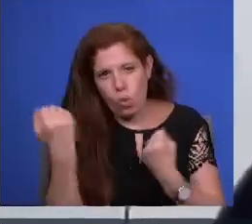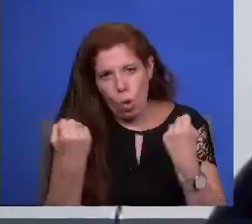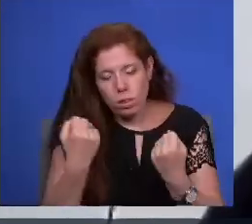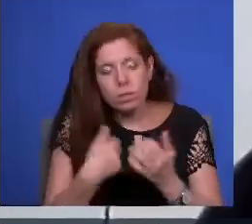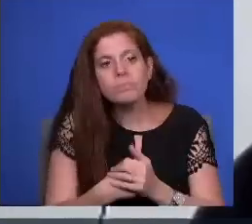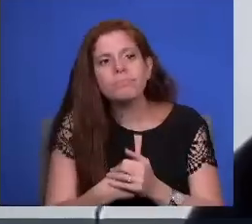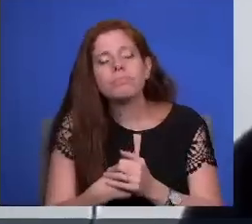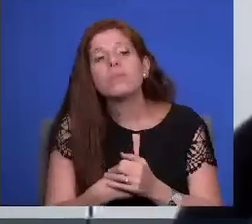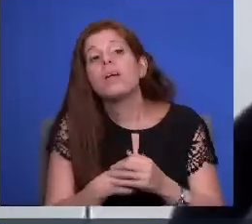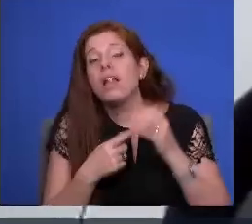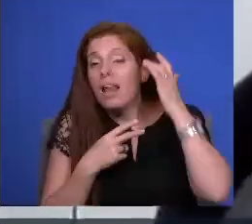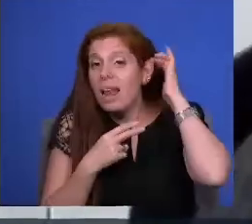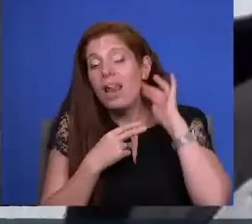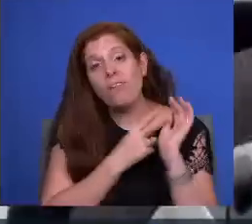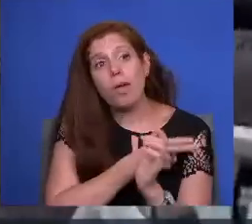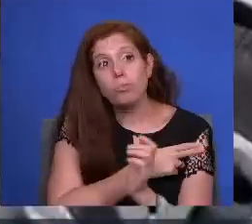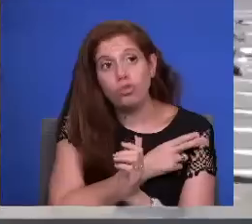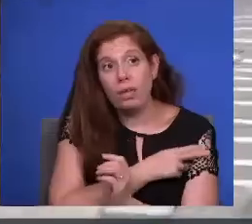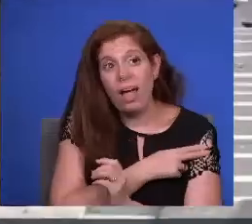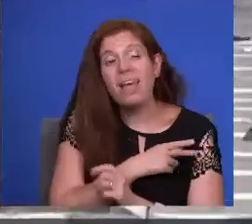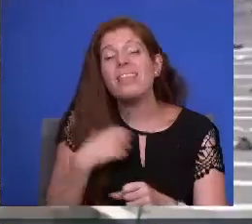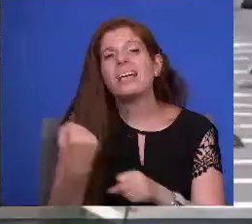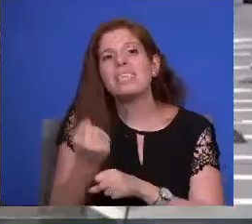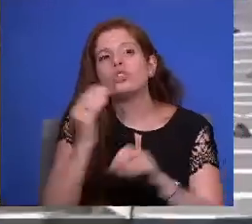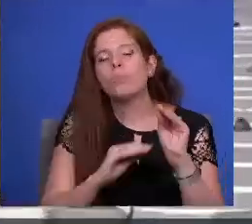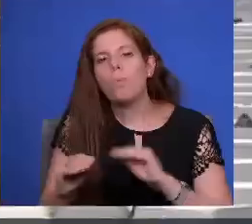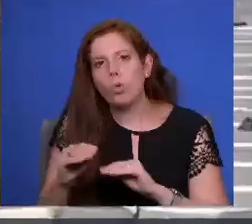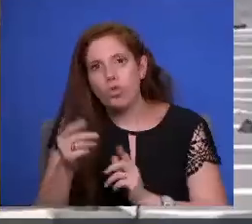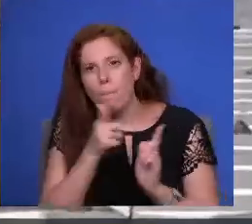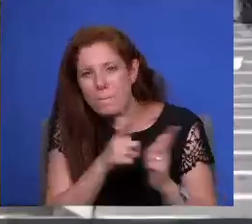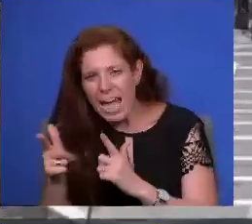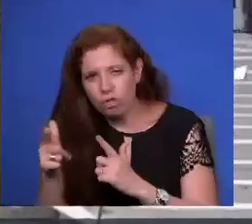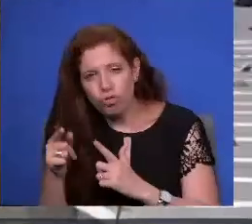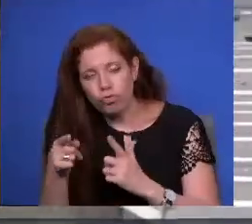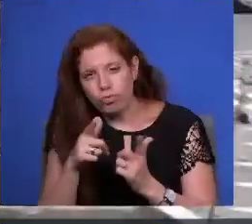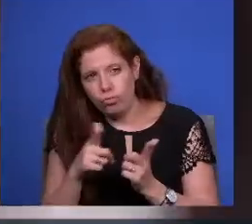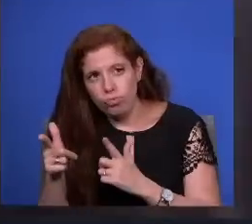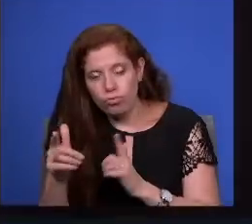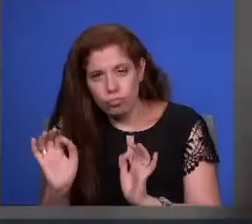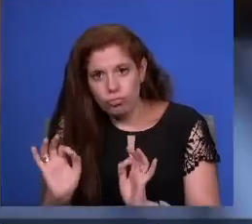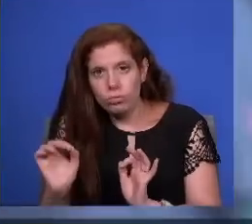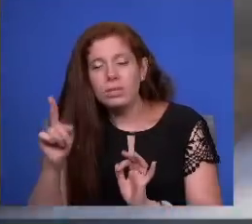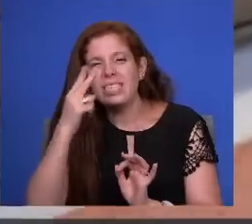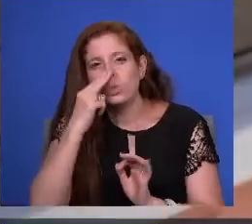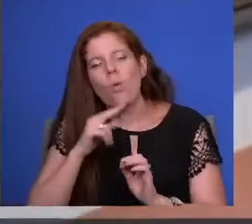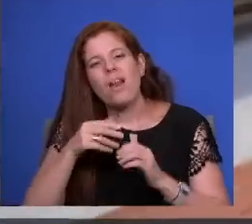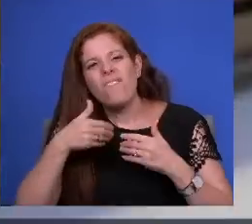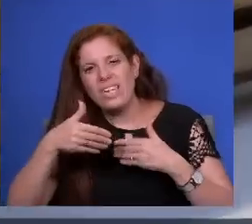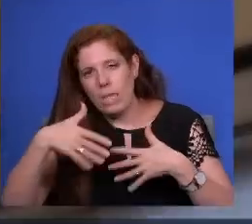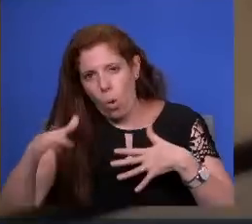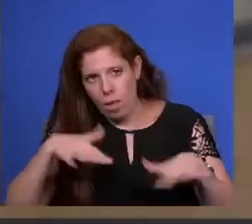לפי המשטרה נעשה שימוש באש חיה מצד המפגינים. השוטרים פיזרו אותם באמצעים לפיזור הפגנות. סלם, סלם,